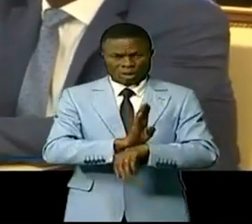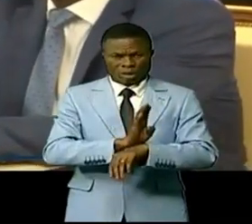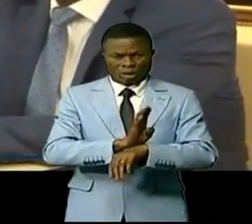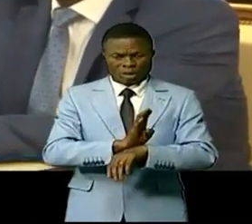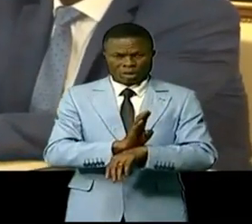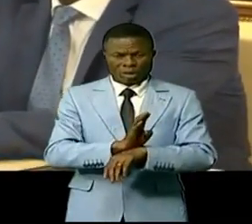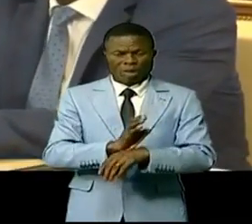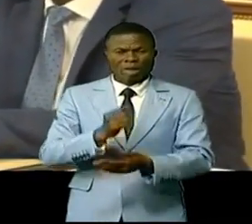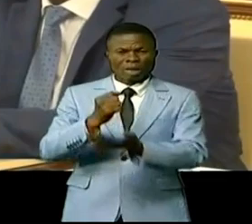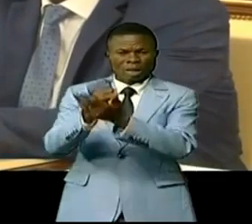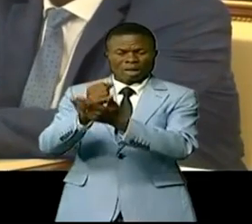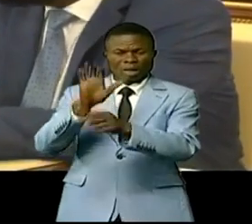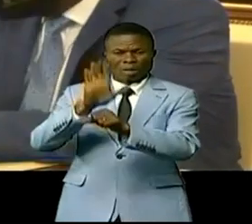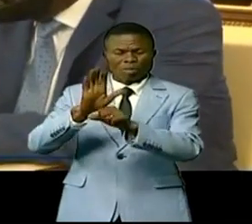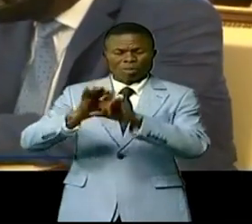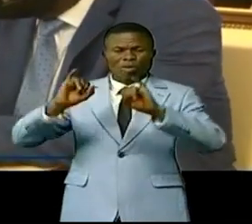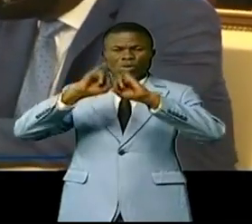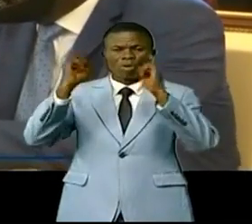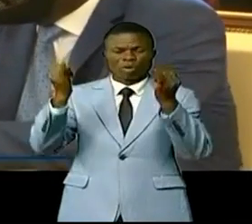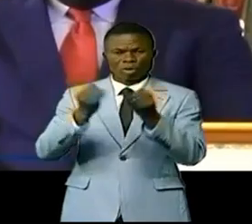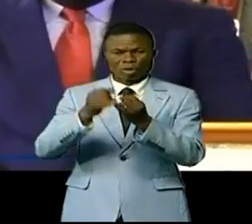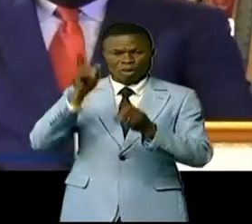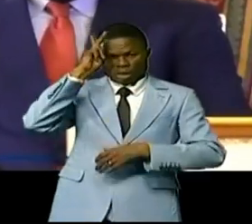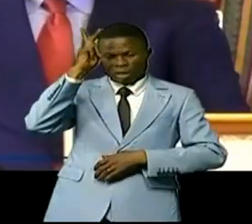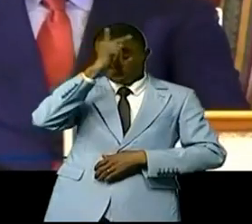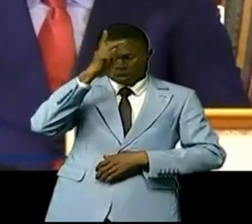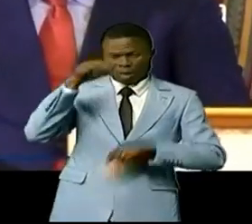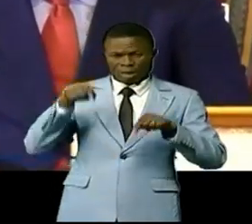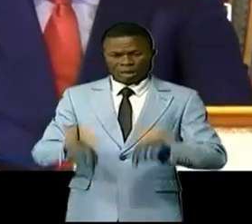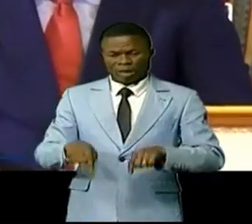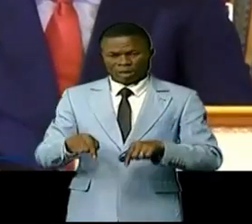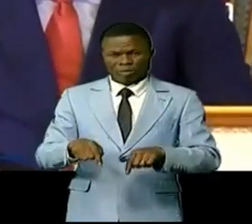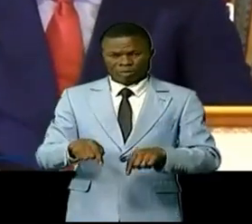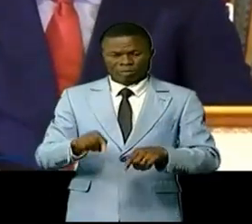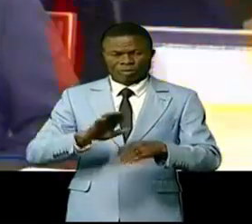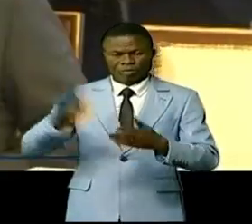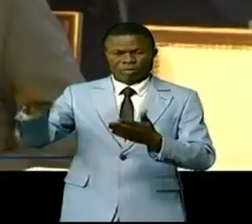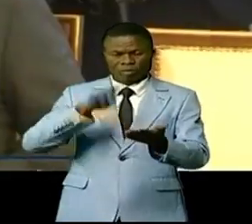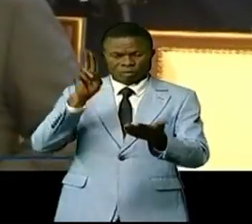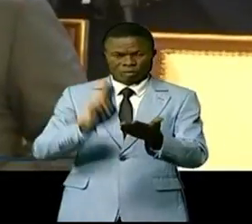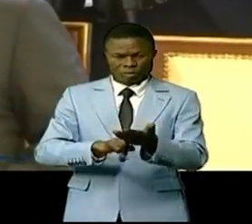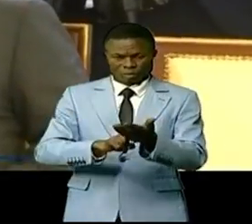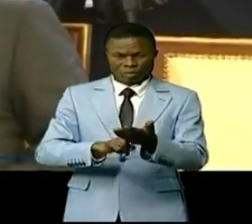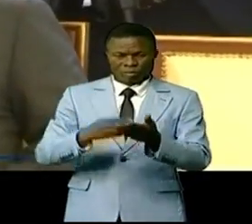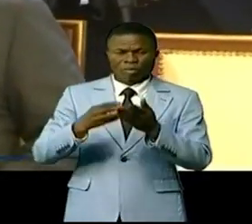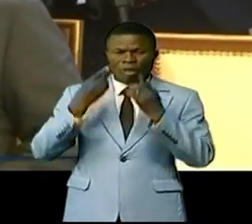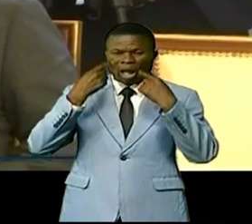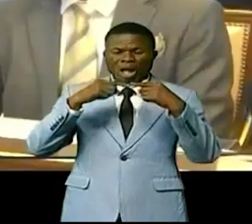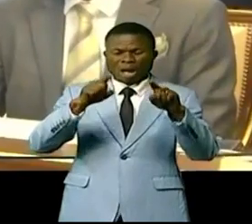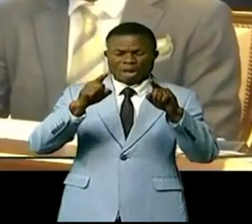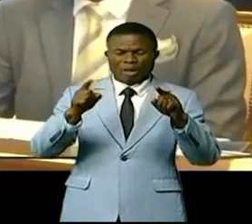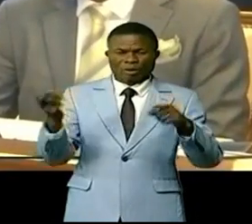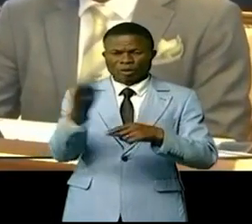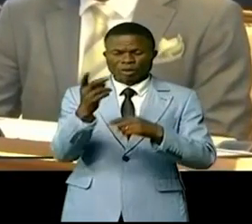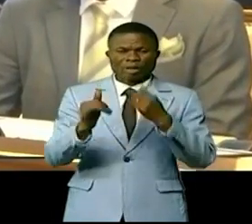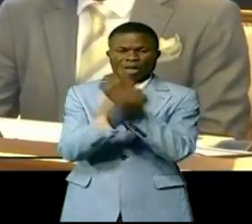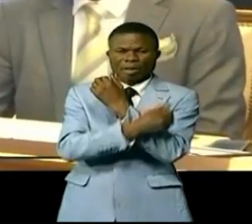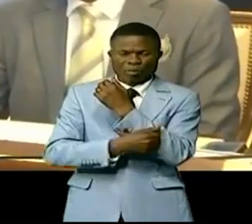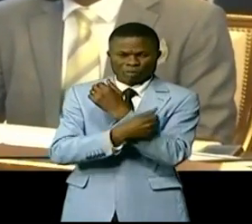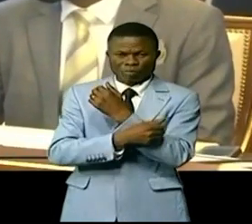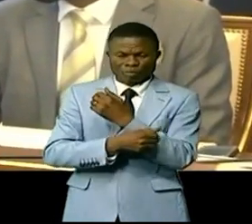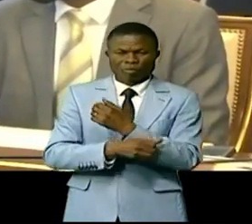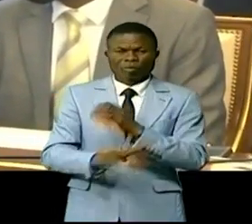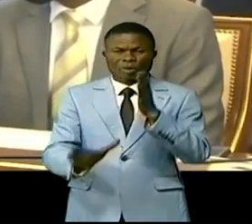les zones industrielles du Katanga en RDC. Après la signature de la déclaration conjointe, le VPM de la